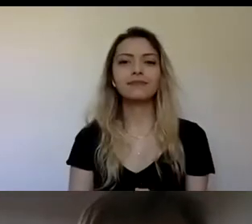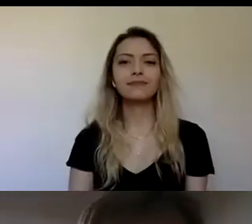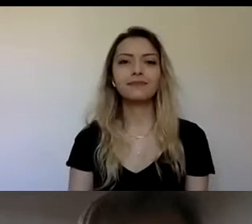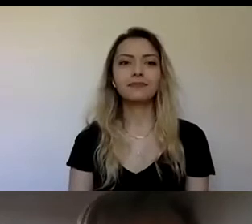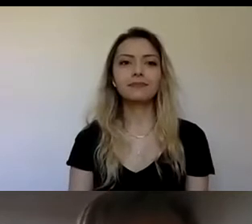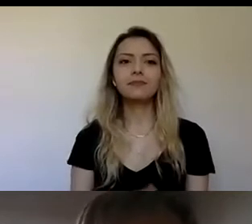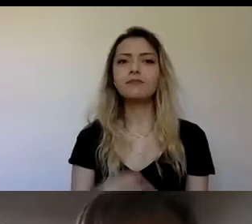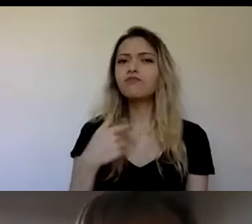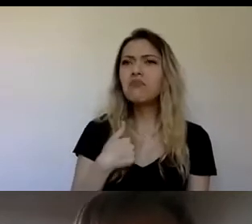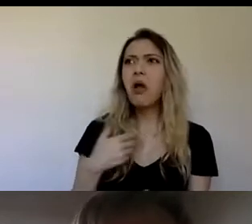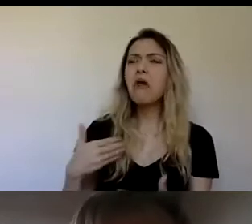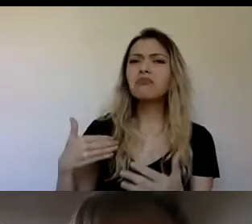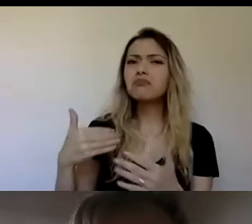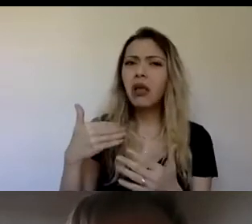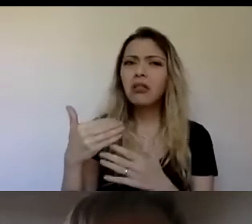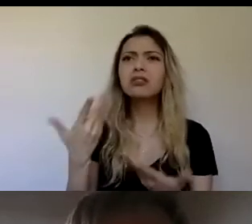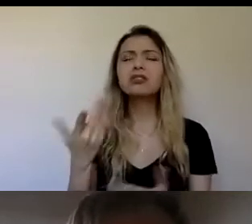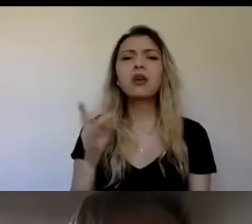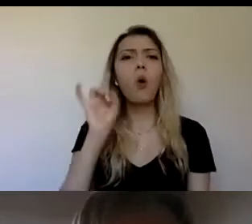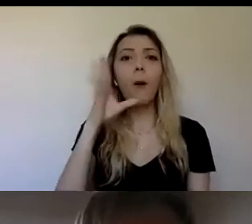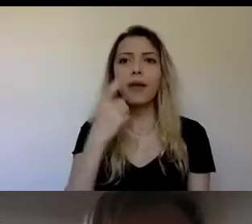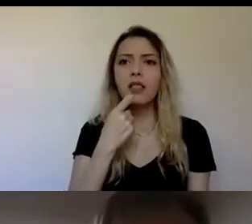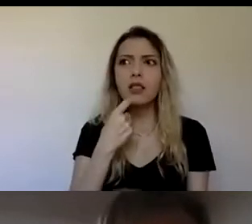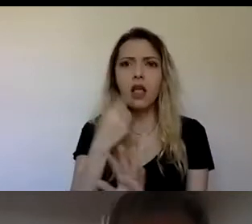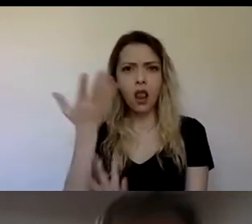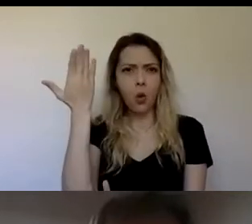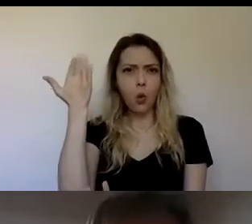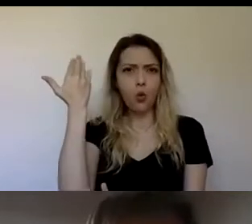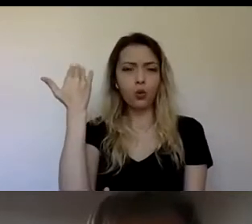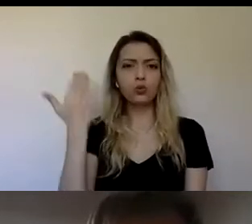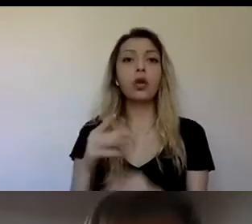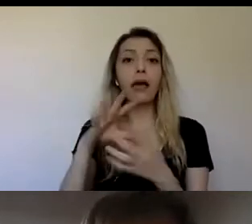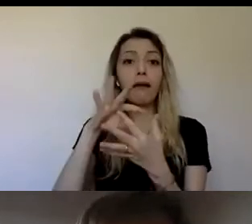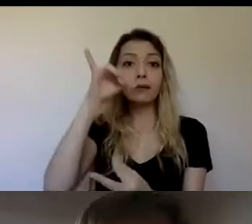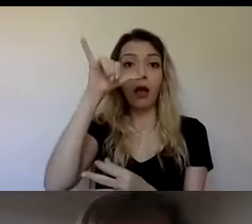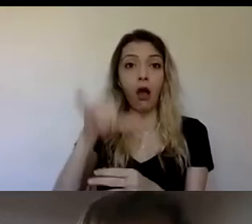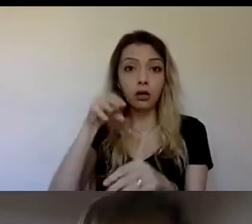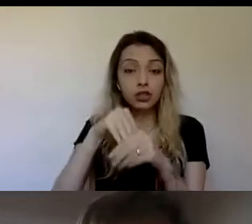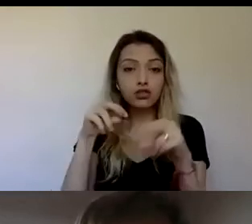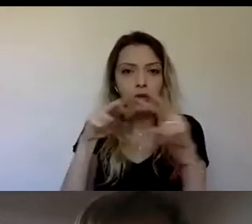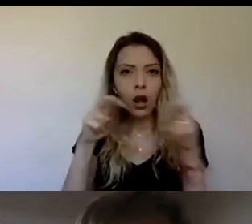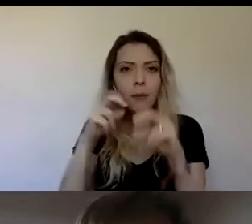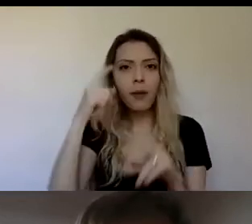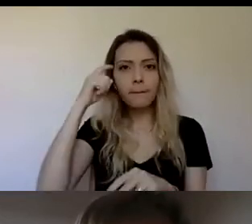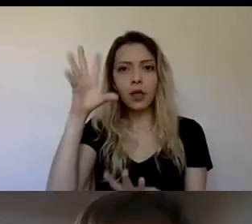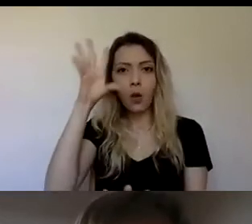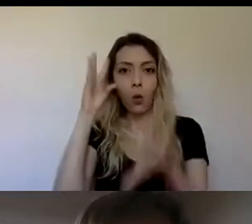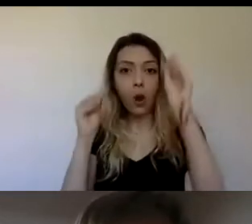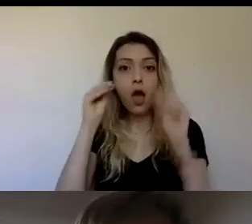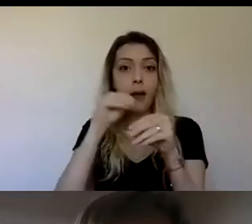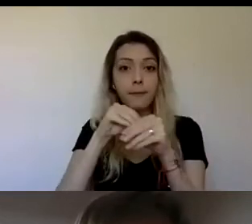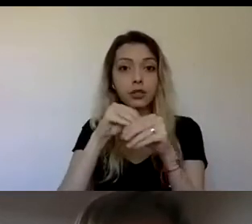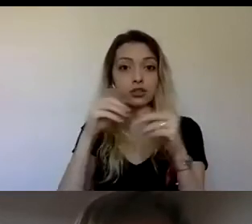Ben yaklaşık böyle 15 sene kadar önce aslında insan hakları izleme çalışmalarını